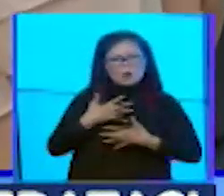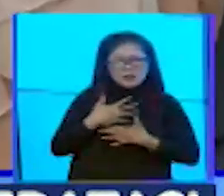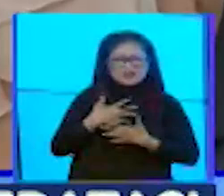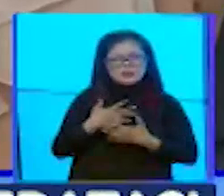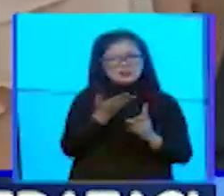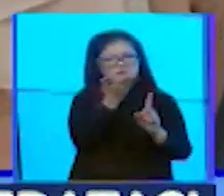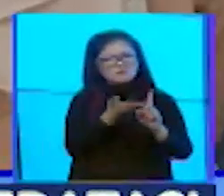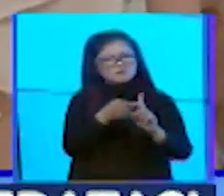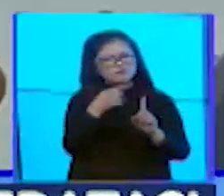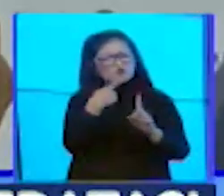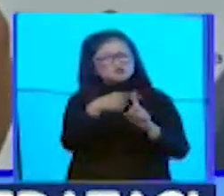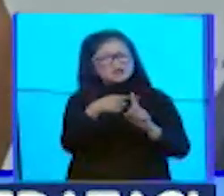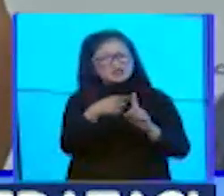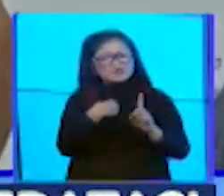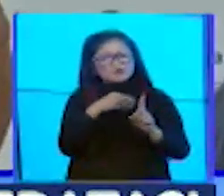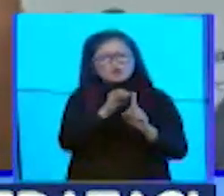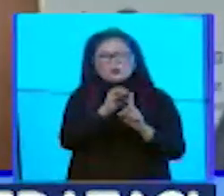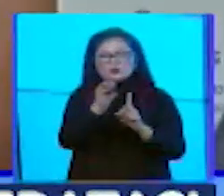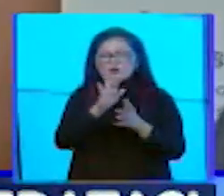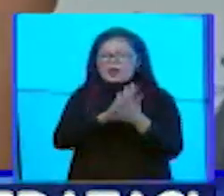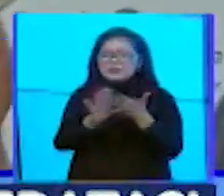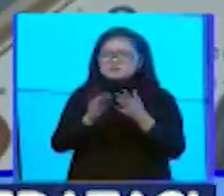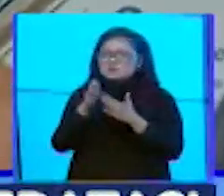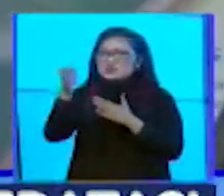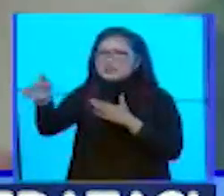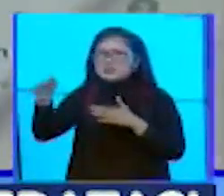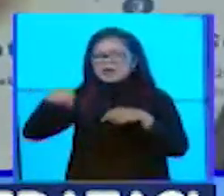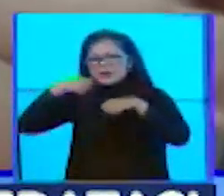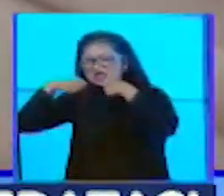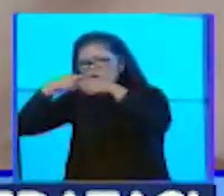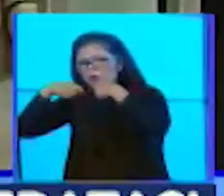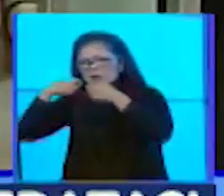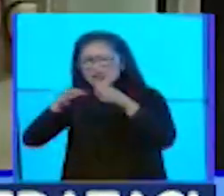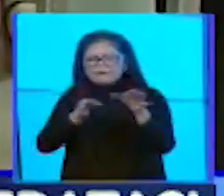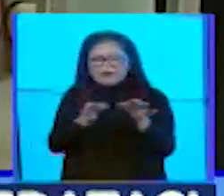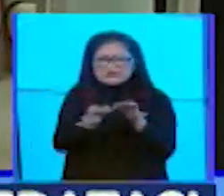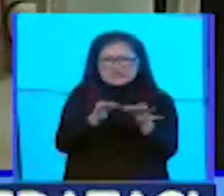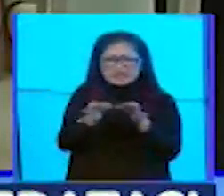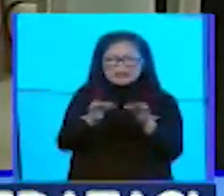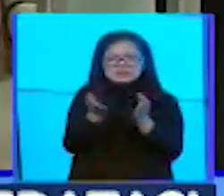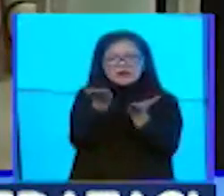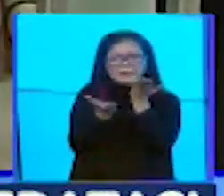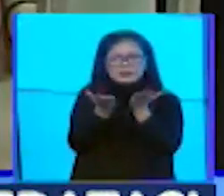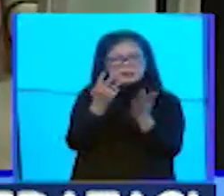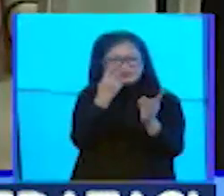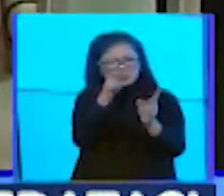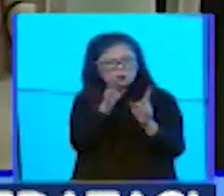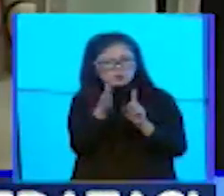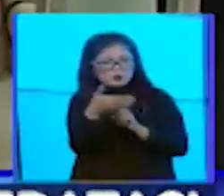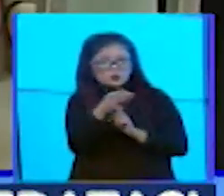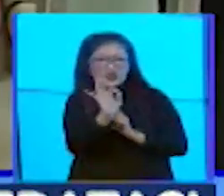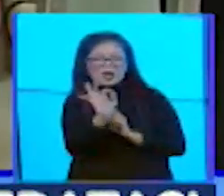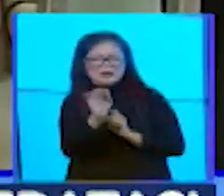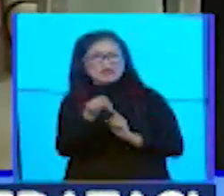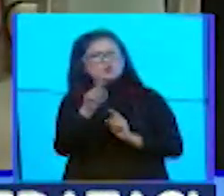memiliki atau belum memiliki kemampuan dan belum memiliki sarana-prasarana untuk bisa mendeteksi dan sekaligus juga mencegah mereka masuk